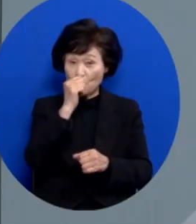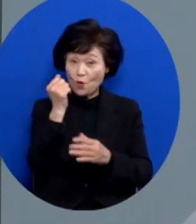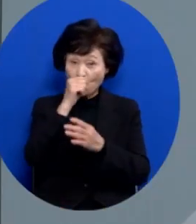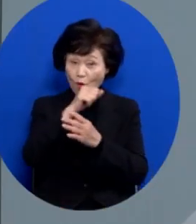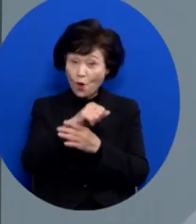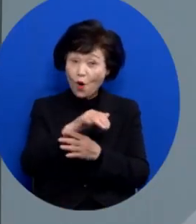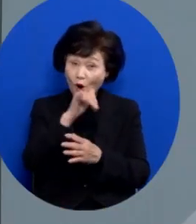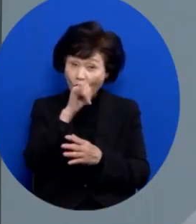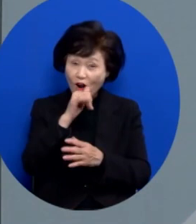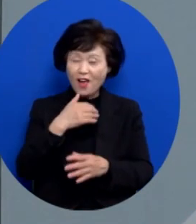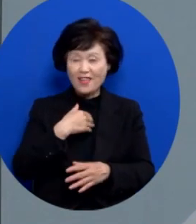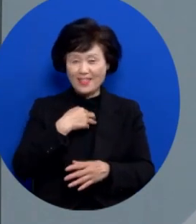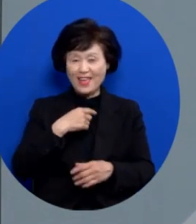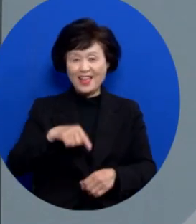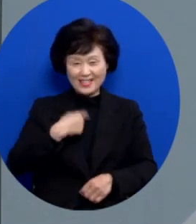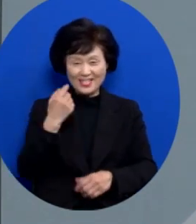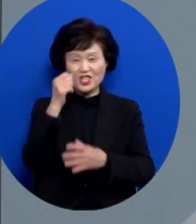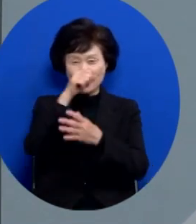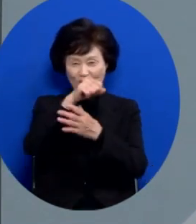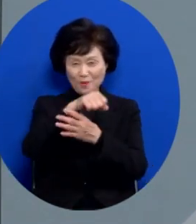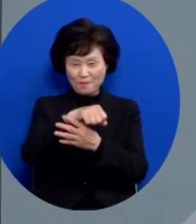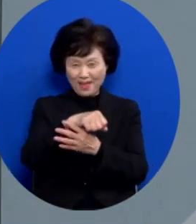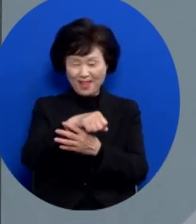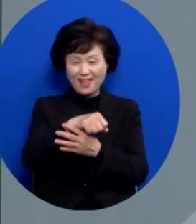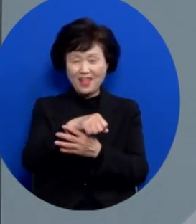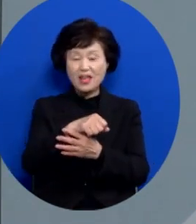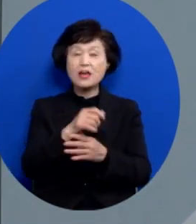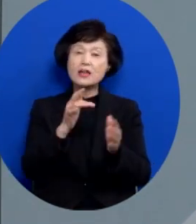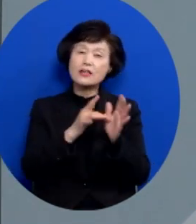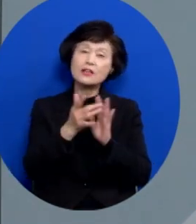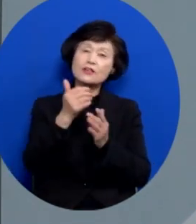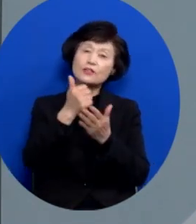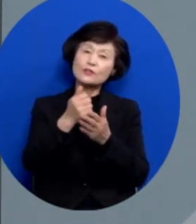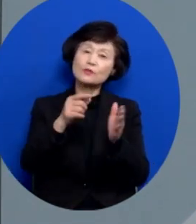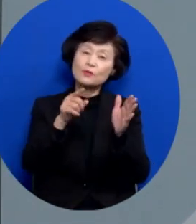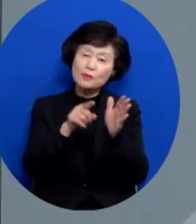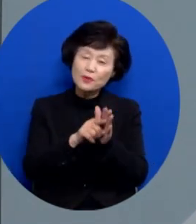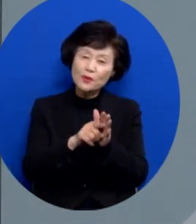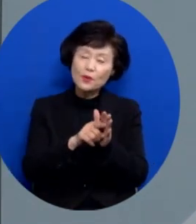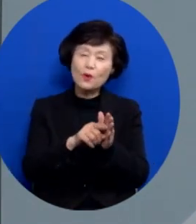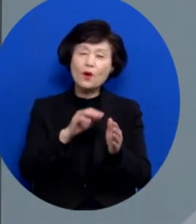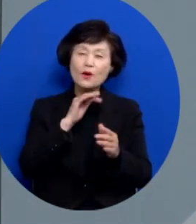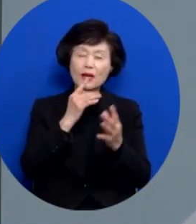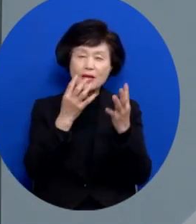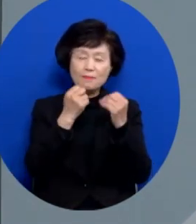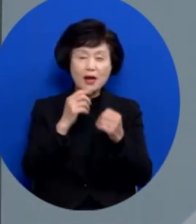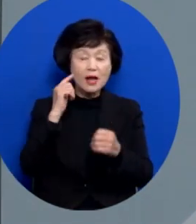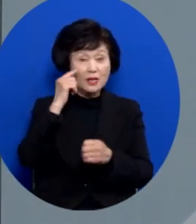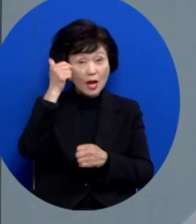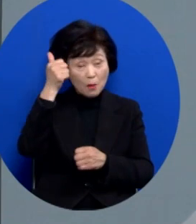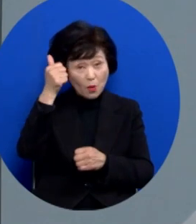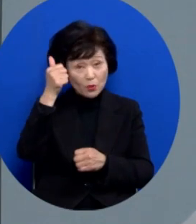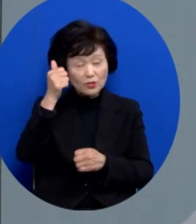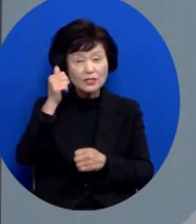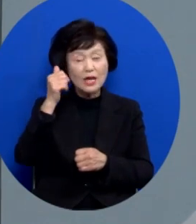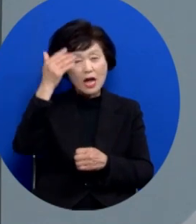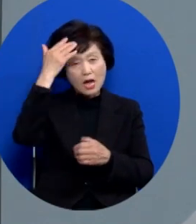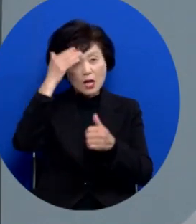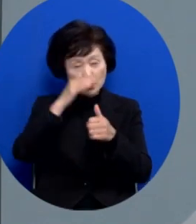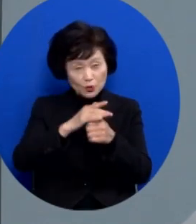제가 열매예요 제가 예수님을 믿고 목사가 돼서 교회를 세워 가면서